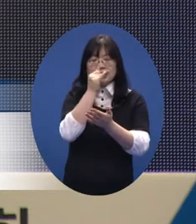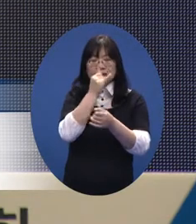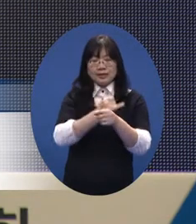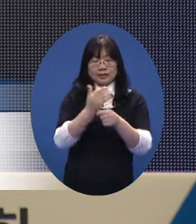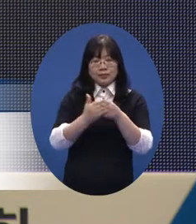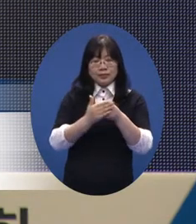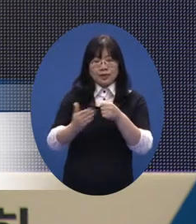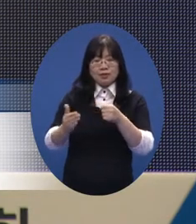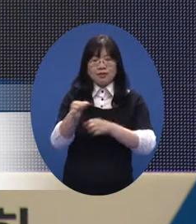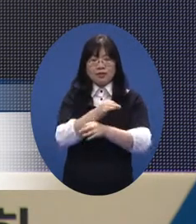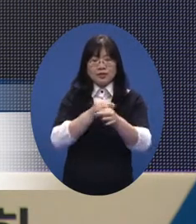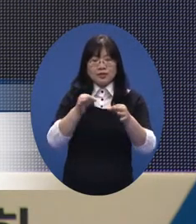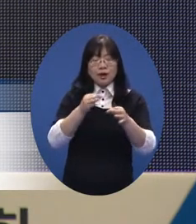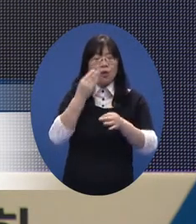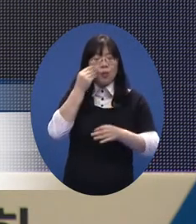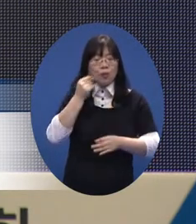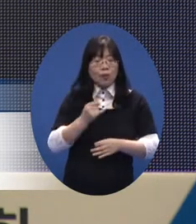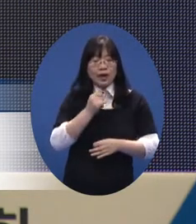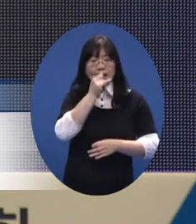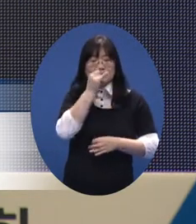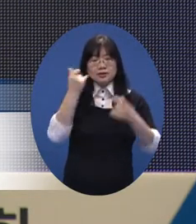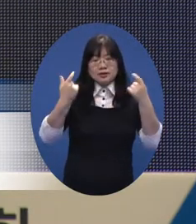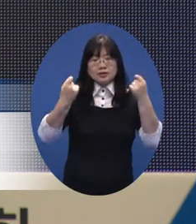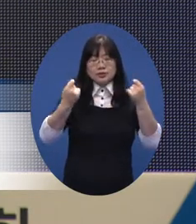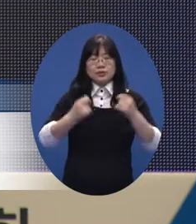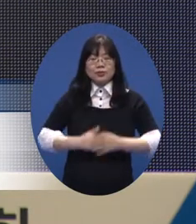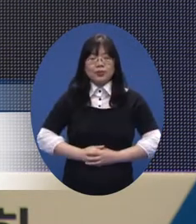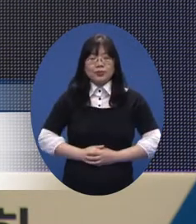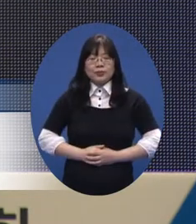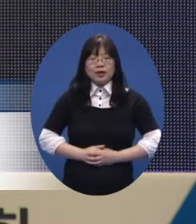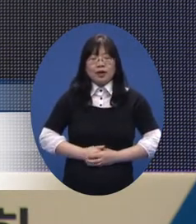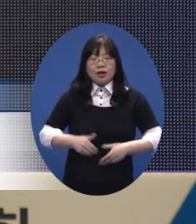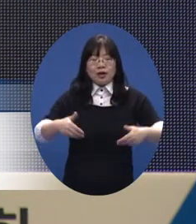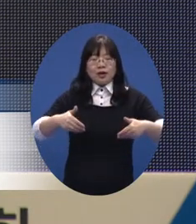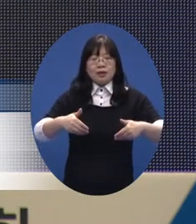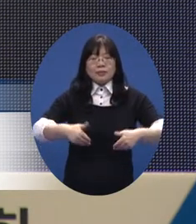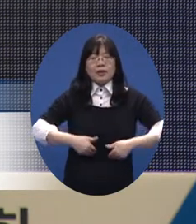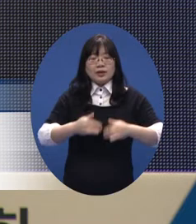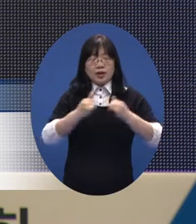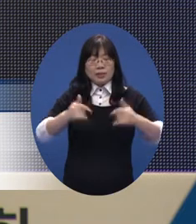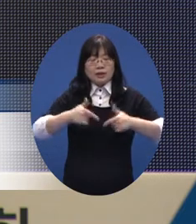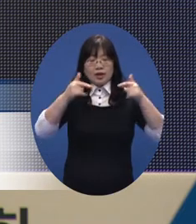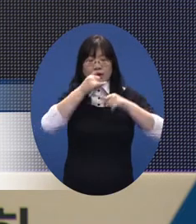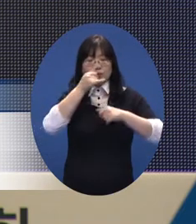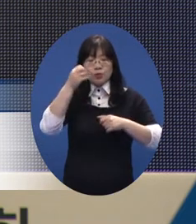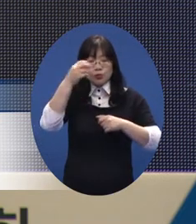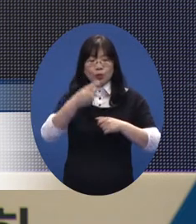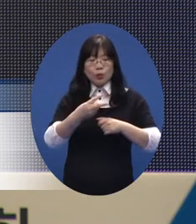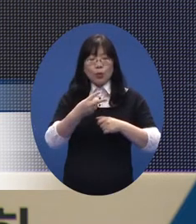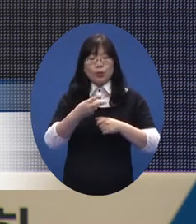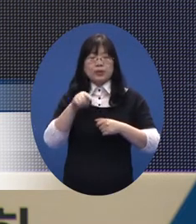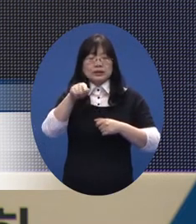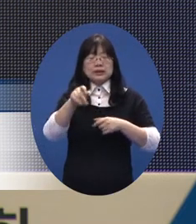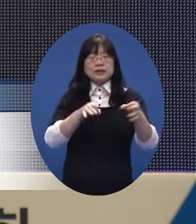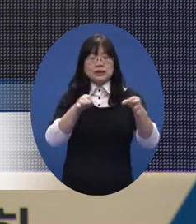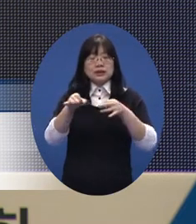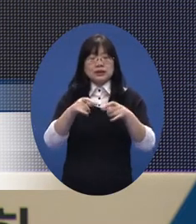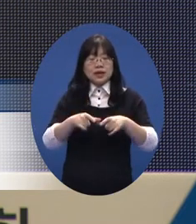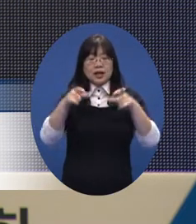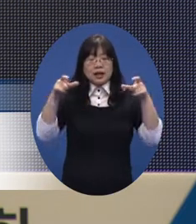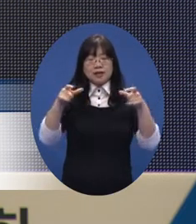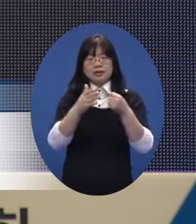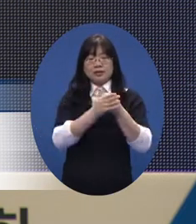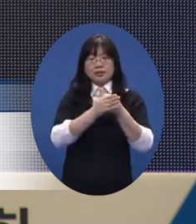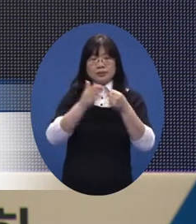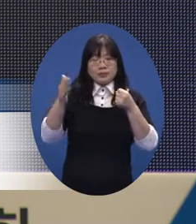보장함으로써 경제가 원활하게 돌아갈 것이다. 수요도 생겨날 것이다. 그리고